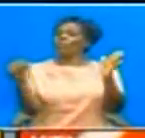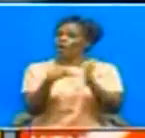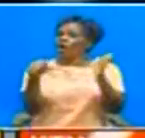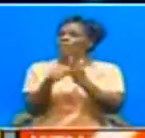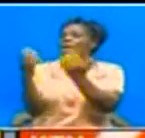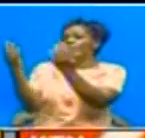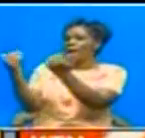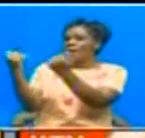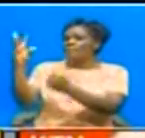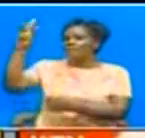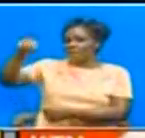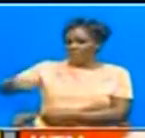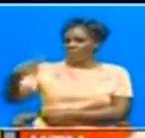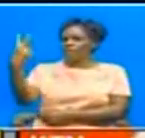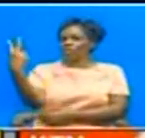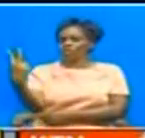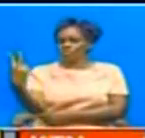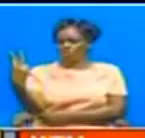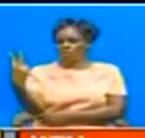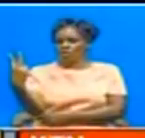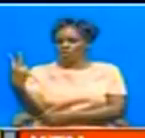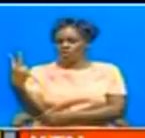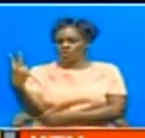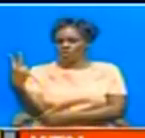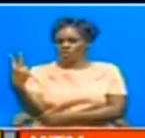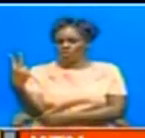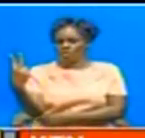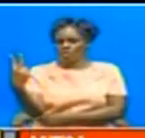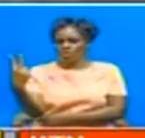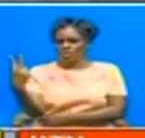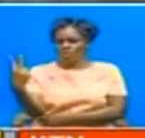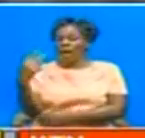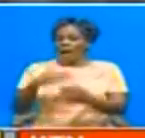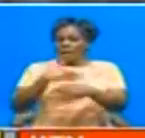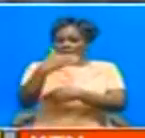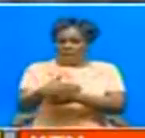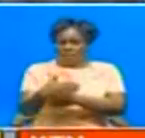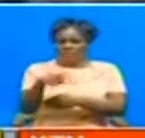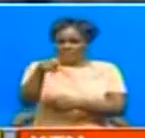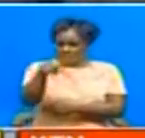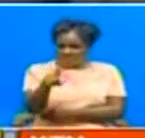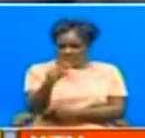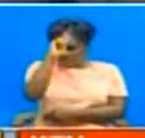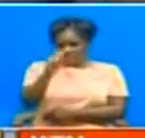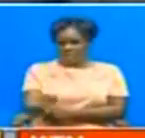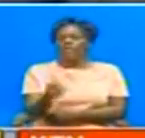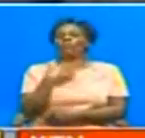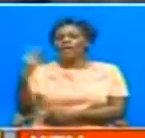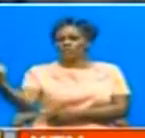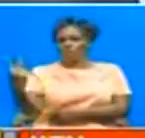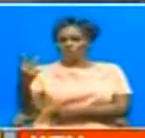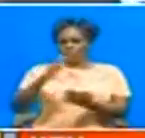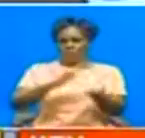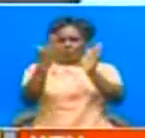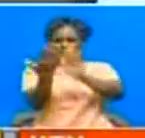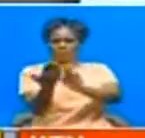mbunge wa Nandi Hills Alfred Keter na mwenzake mbunge maalum Sonia Birdi baada ya jaji Mumbi Ngugi kuwataka wawili hao